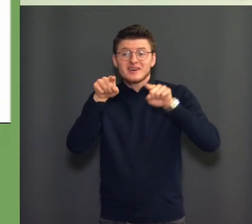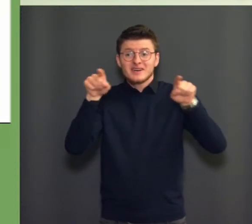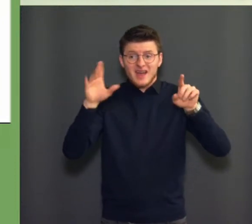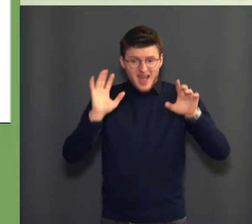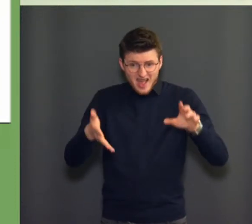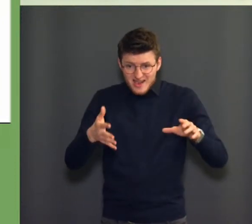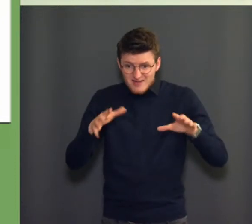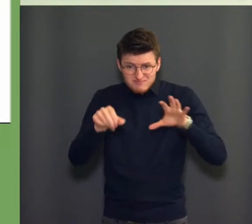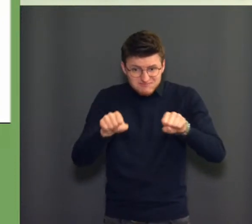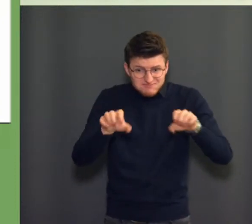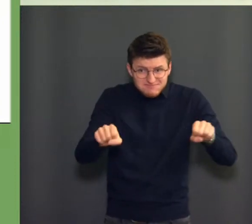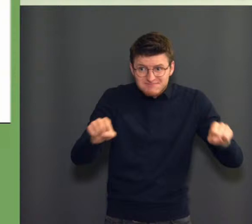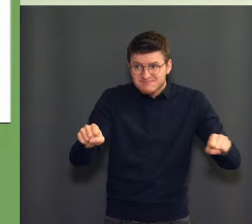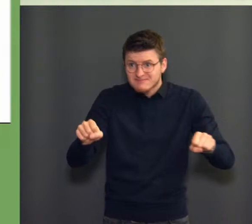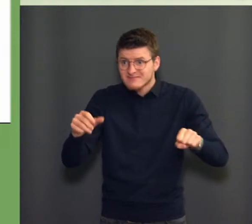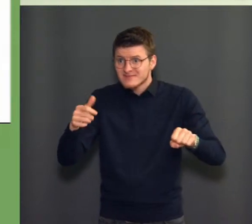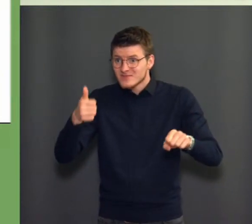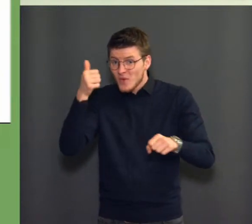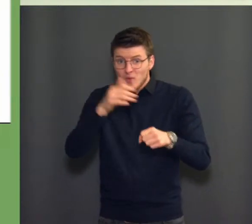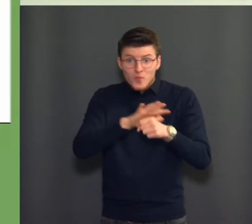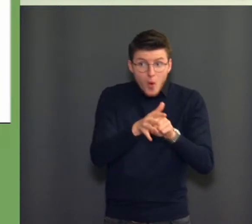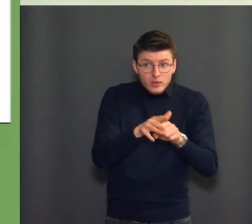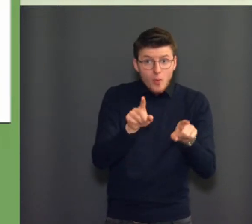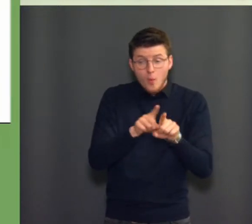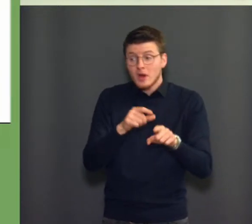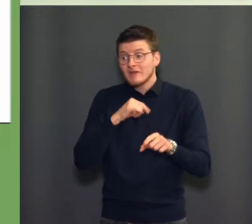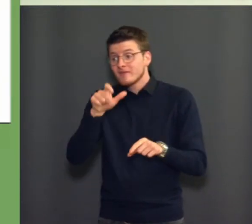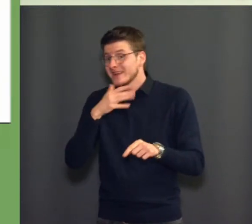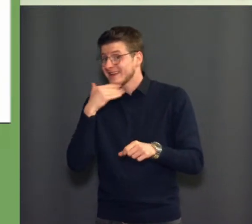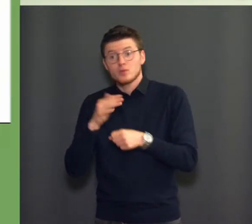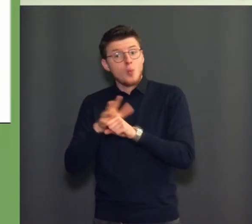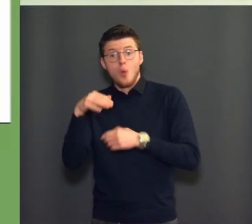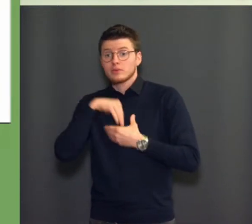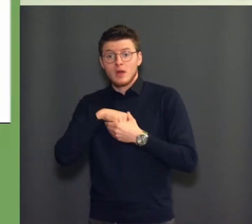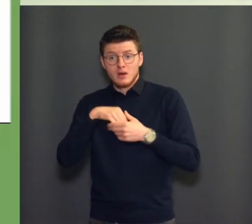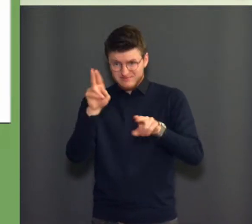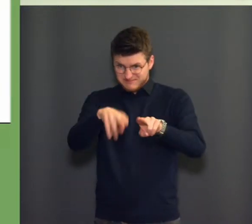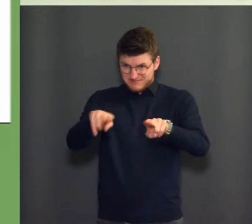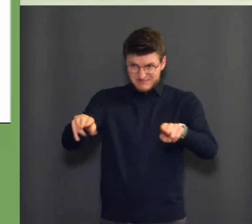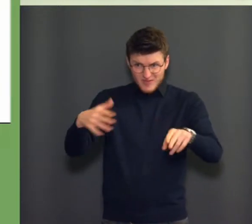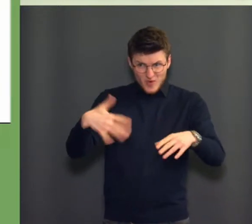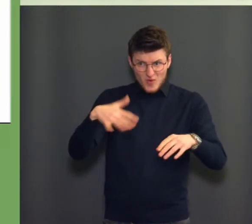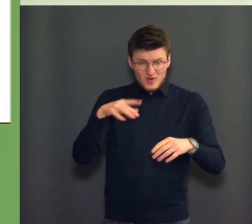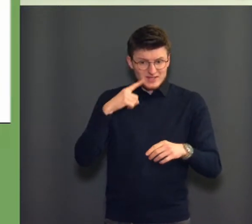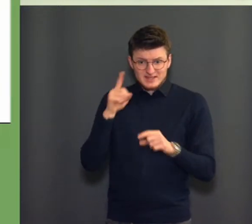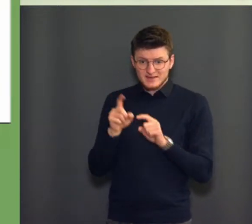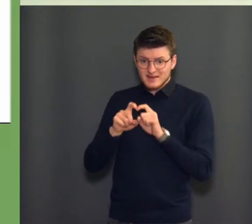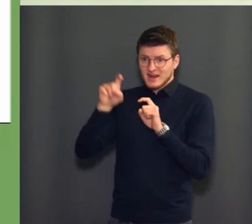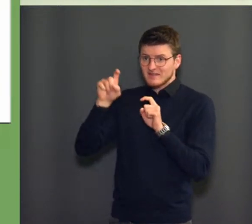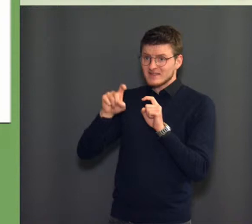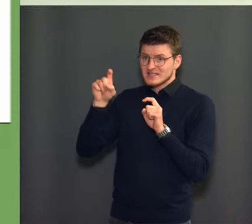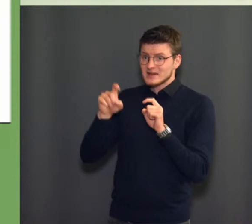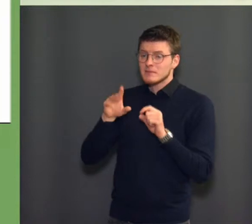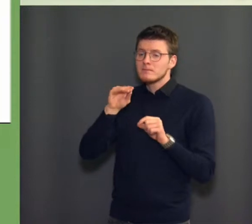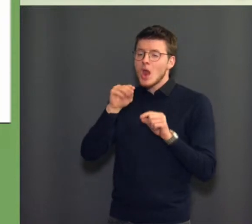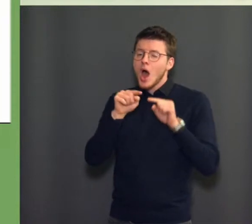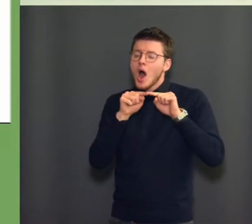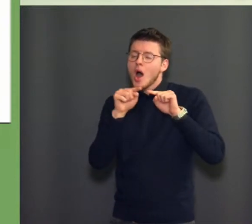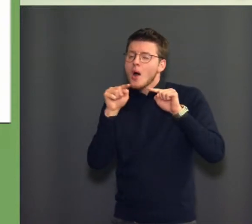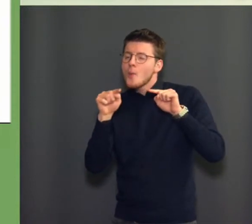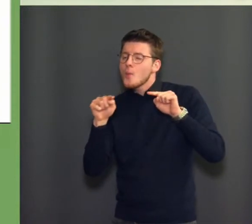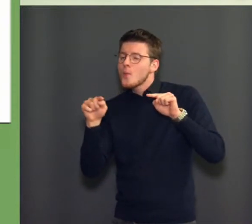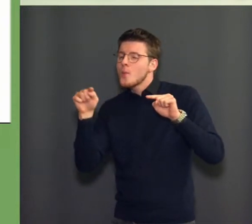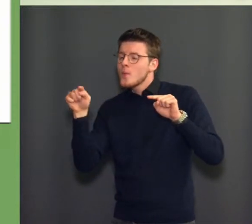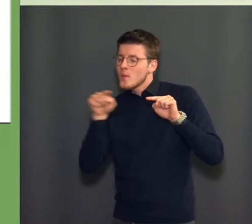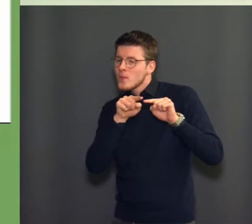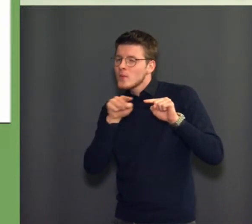deze grafiek goed zien. De blauwe horizontale rechte lijn die toont de grens aan van de 2000